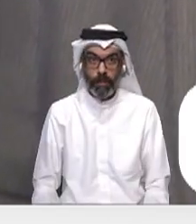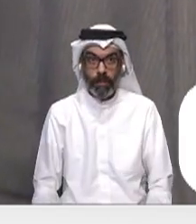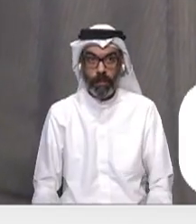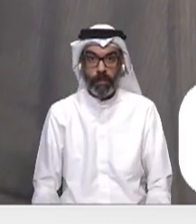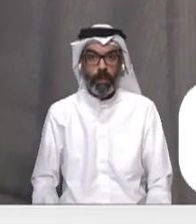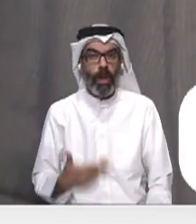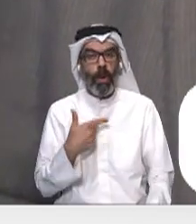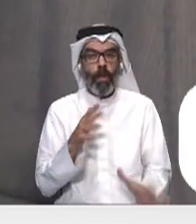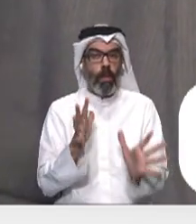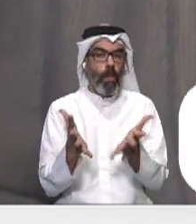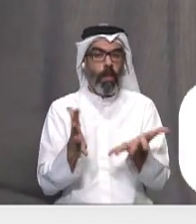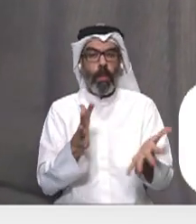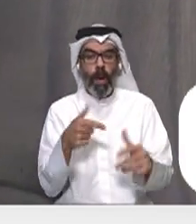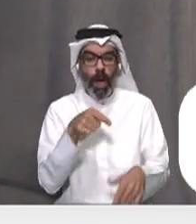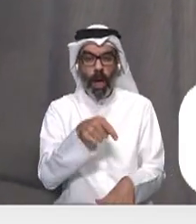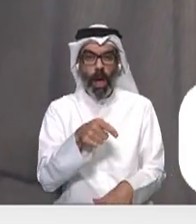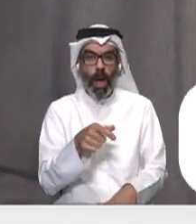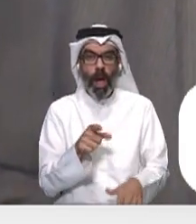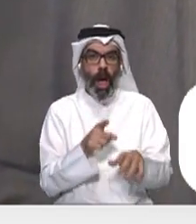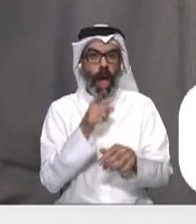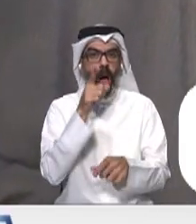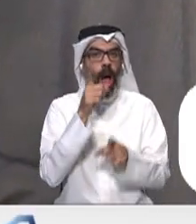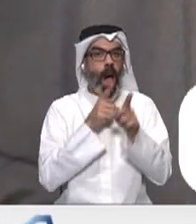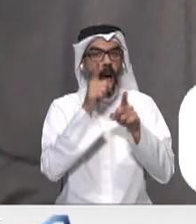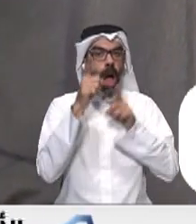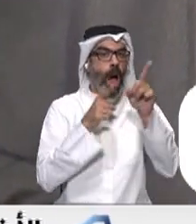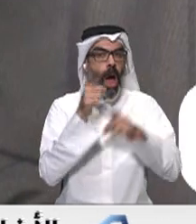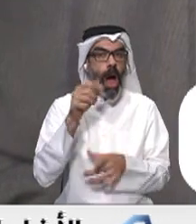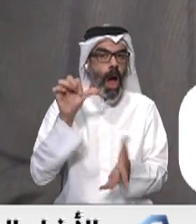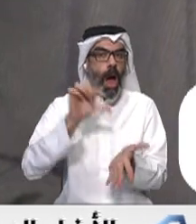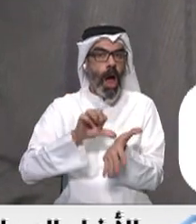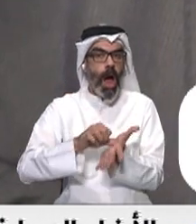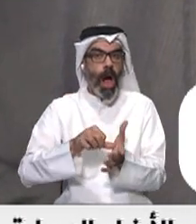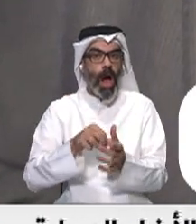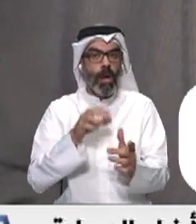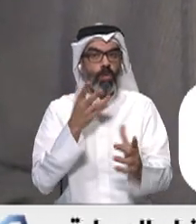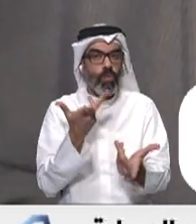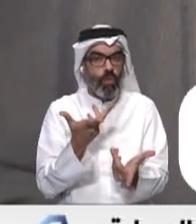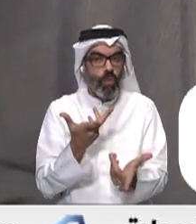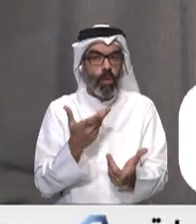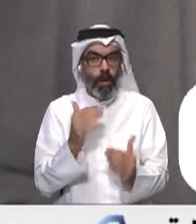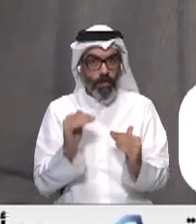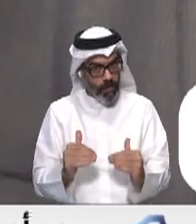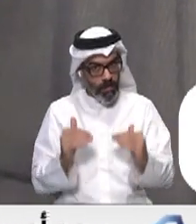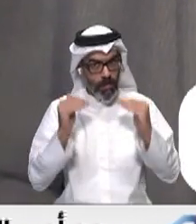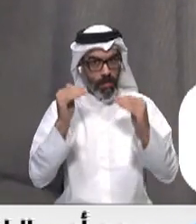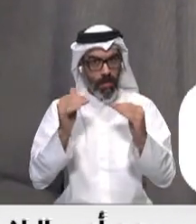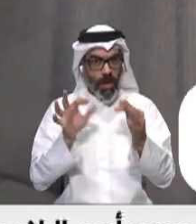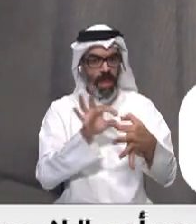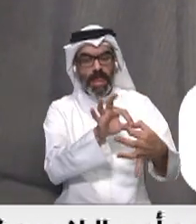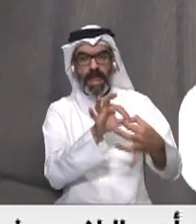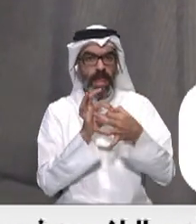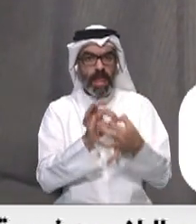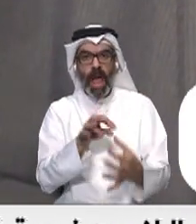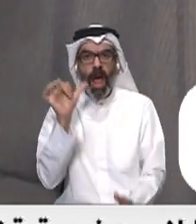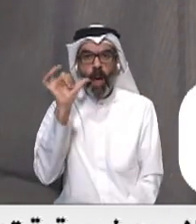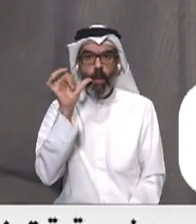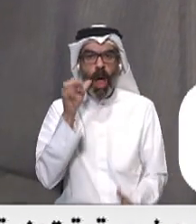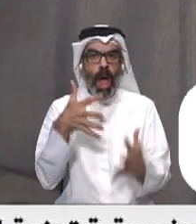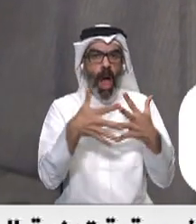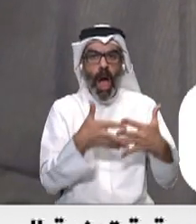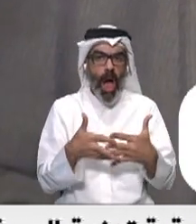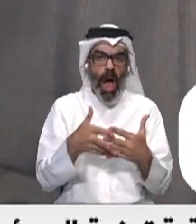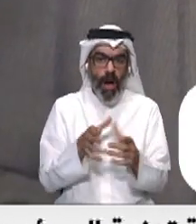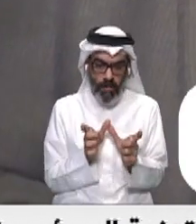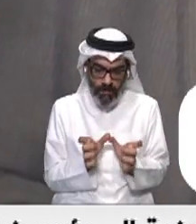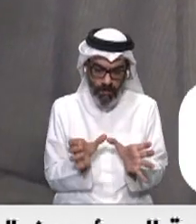امكانيه ان تؤدي هذه الهجمات الى حرب اوسع في المنطقه خاصه وان التنسيق الامريكي البريطاني يسعى لتطويق